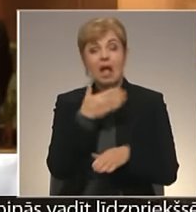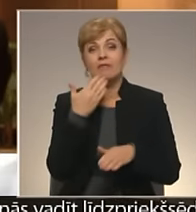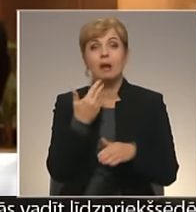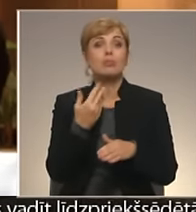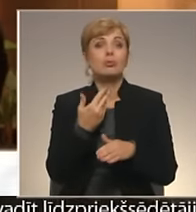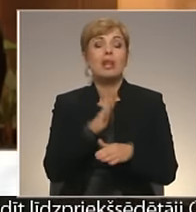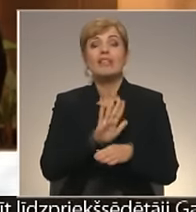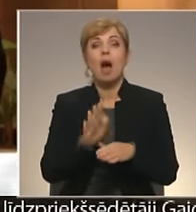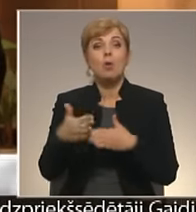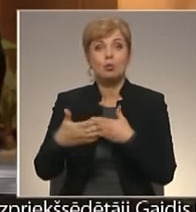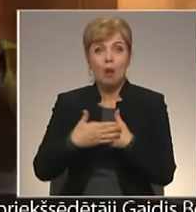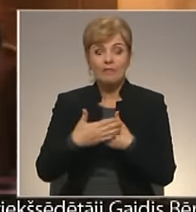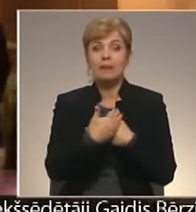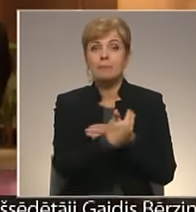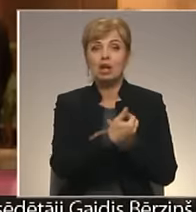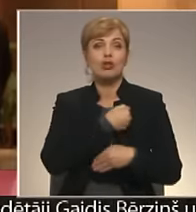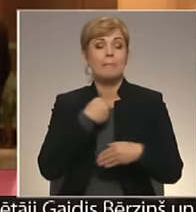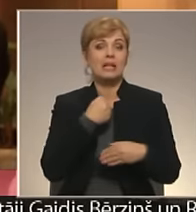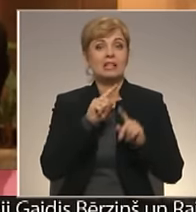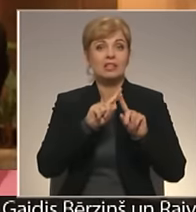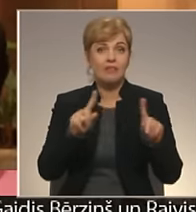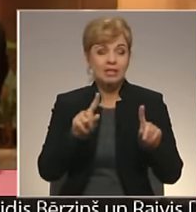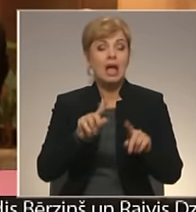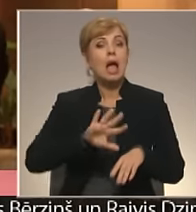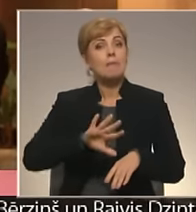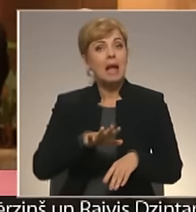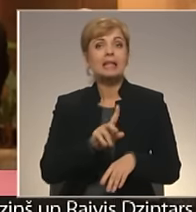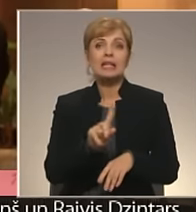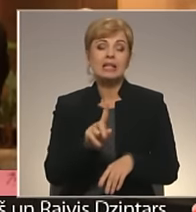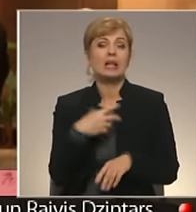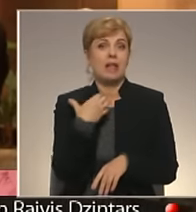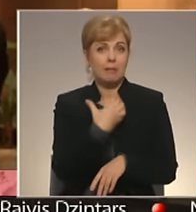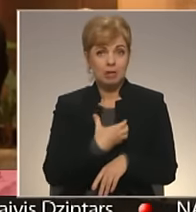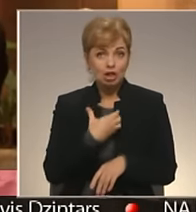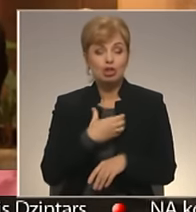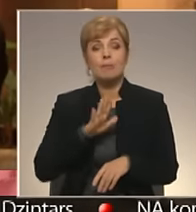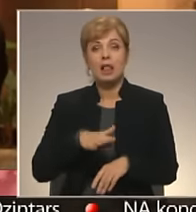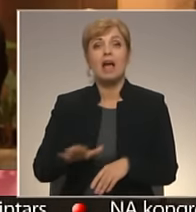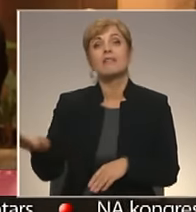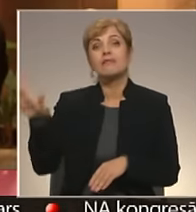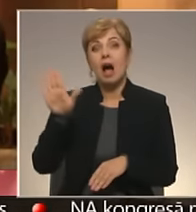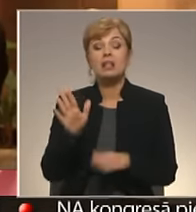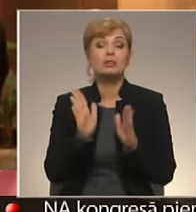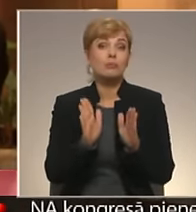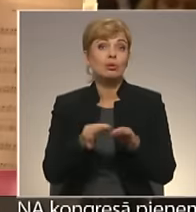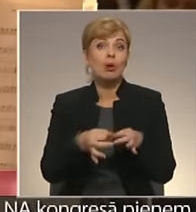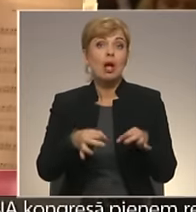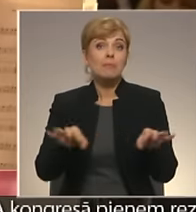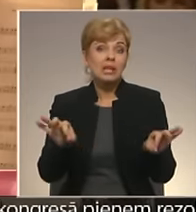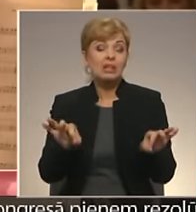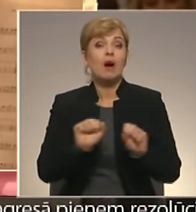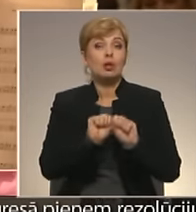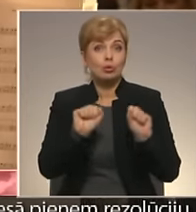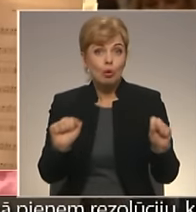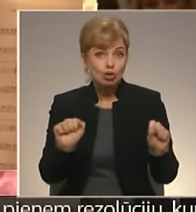tuvu militārajai specifikai, bet ir ļoti nepieciešami, lai mūsu valsts būtu brīva, droša. Tam,